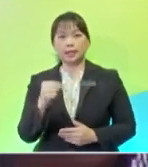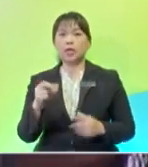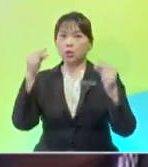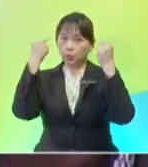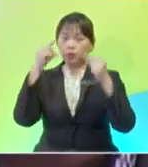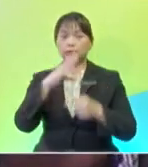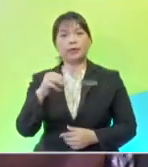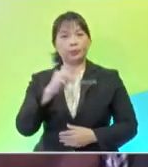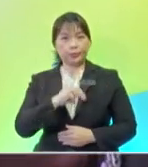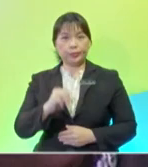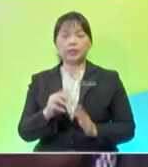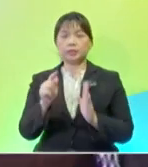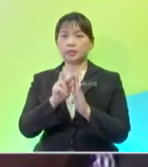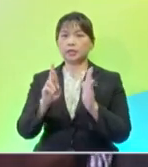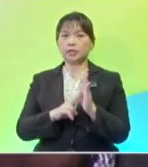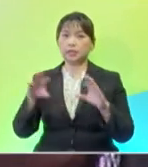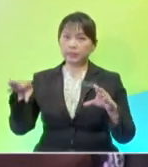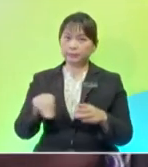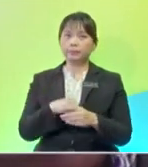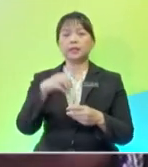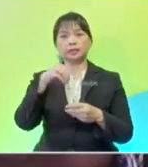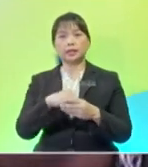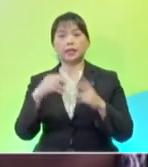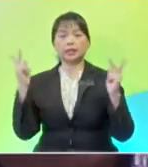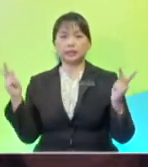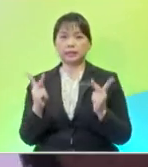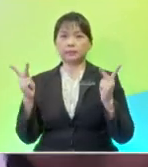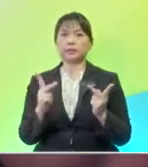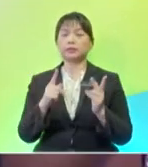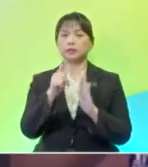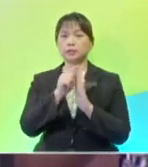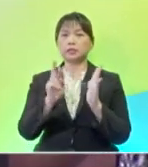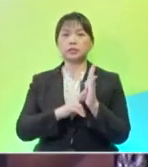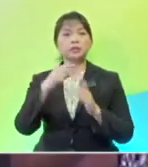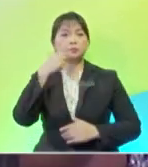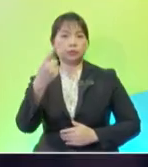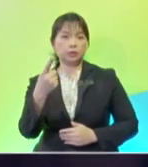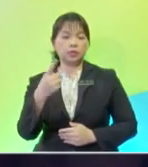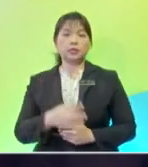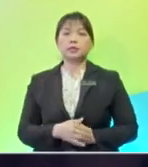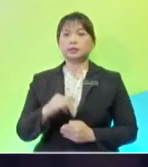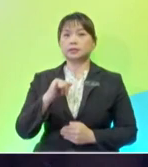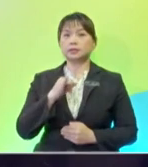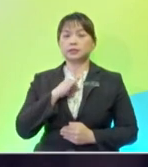murid-murid terlibat dalam kanibal tersebut jadi saya bercadang untuk Berniaga